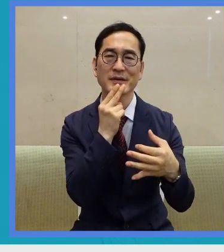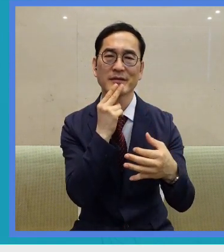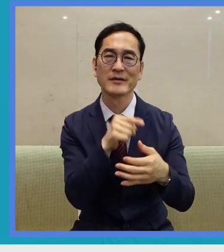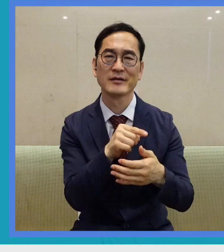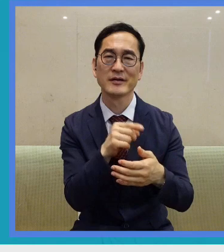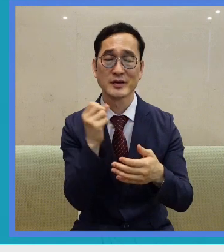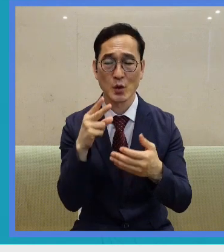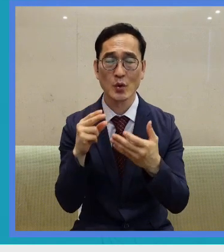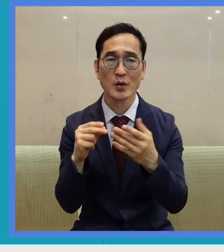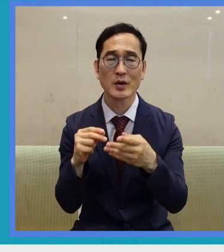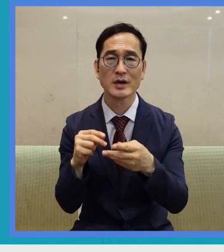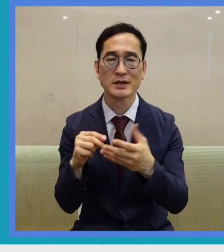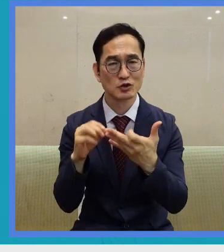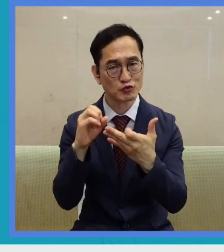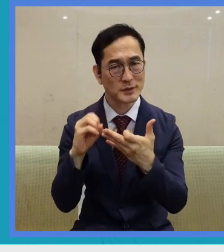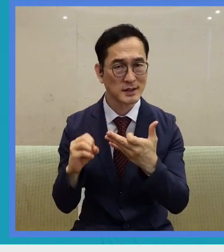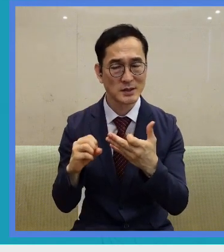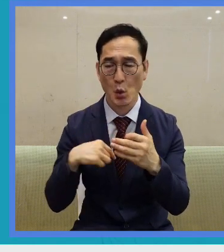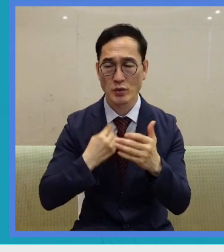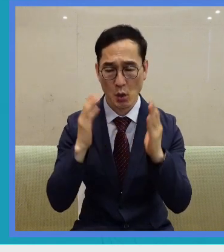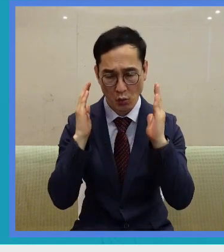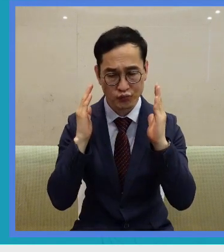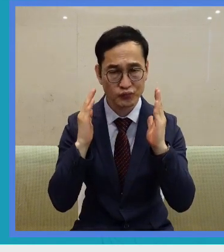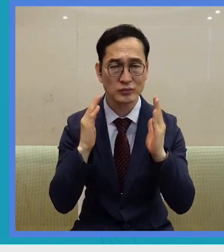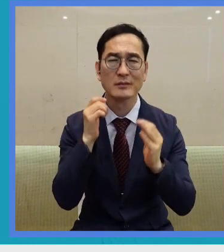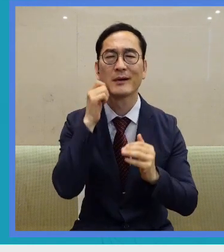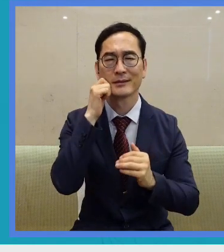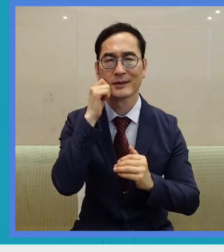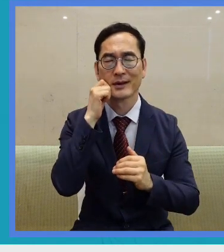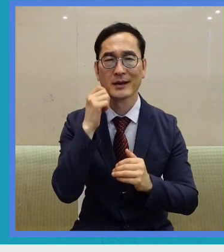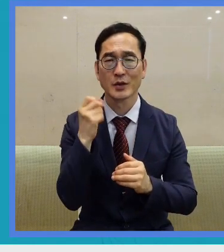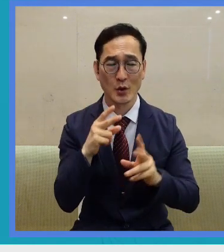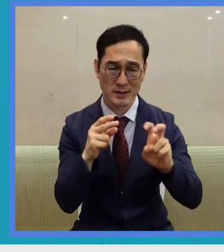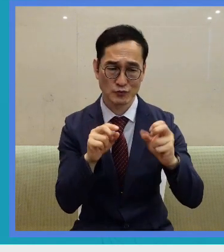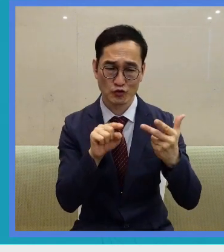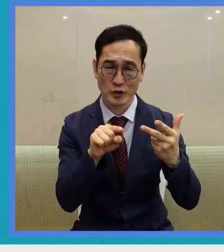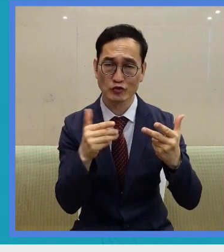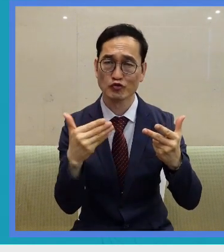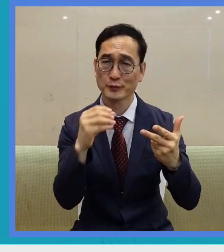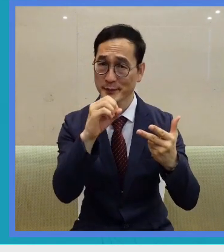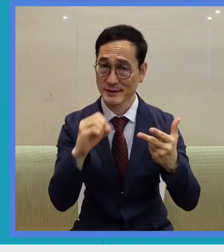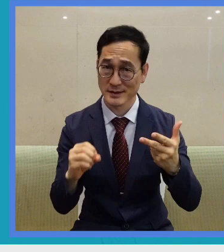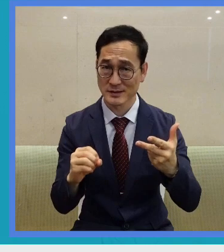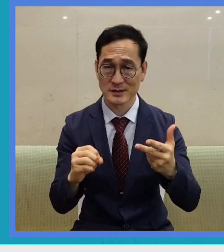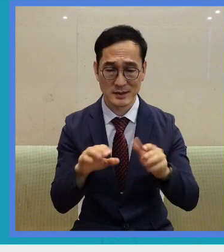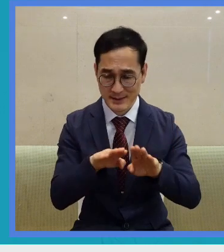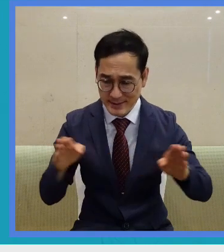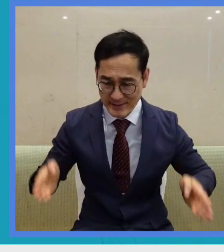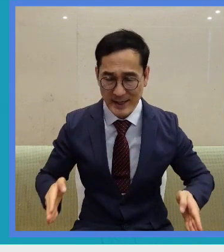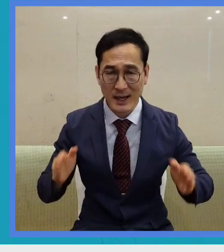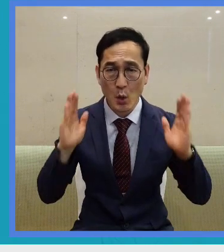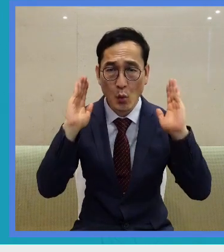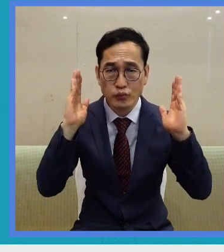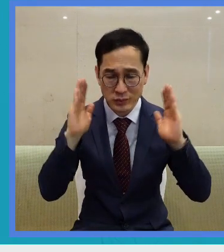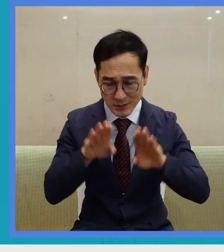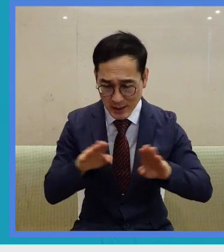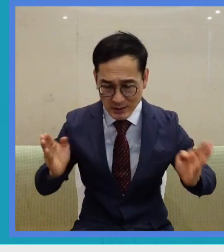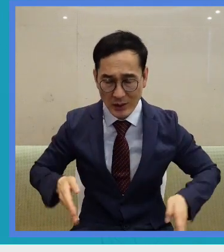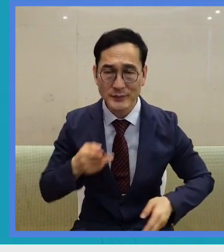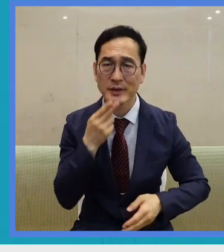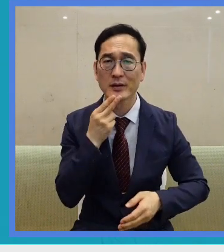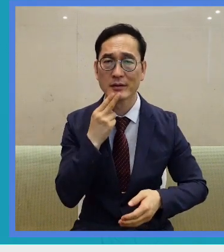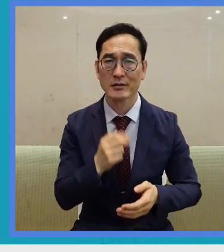정도는 혼자 조용히 공부할 수 있는 장소가 없었고 26.9%는 공부할 책상이 없다. 즉